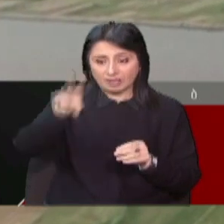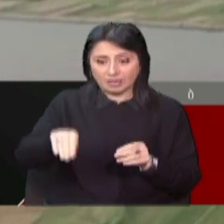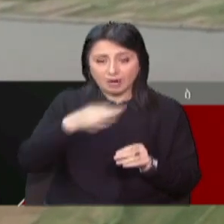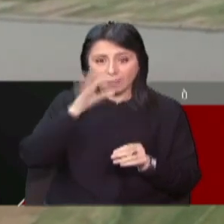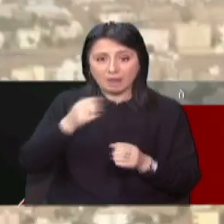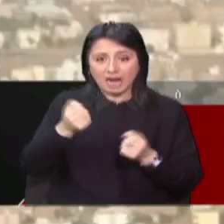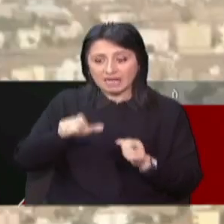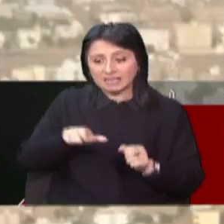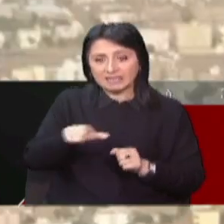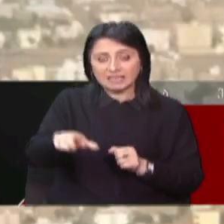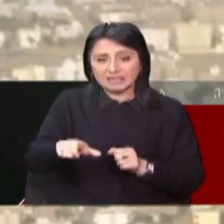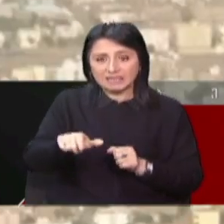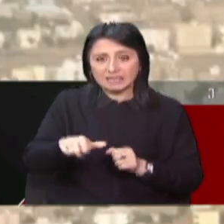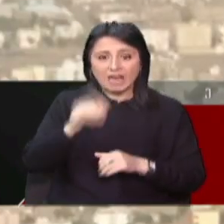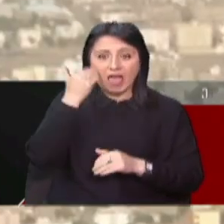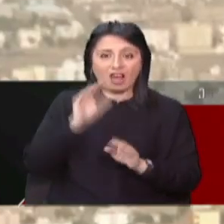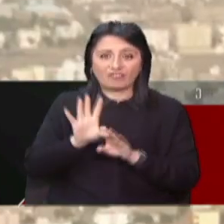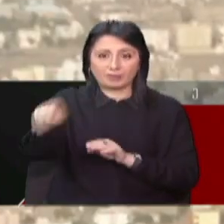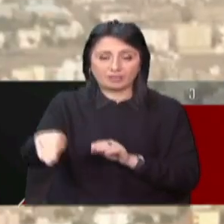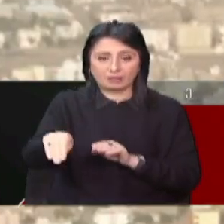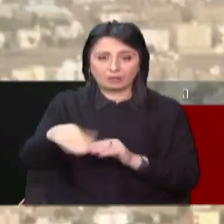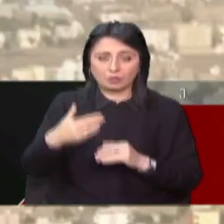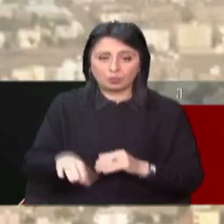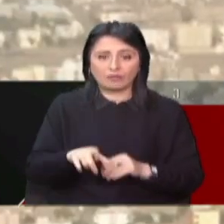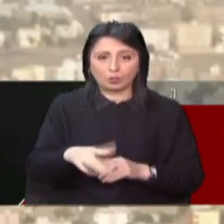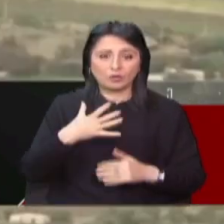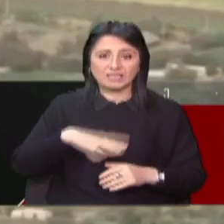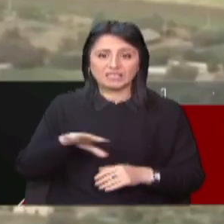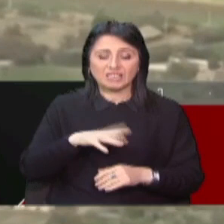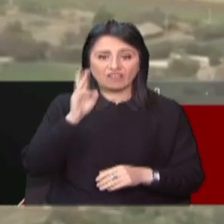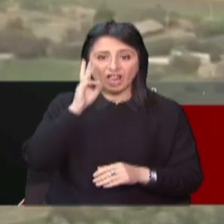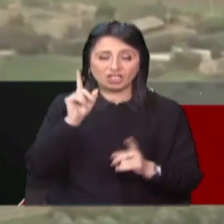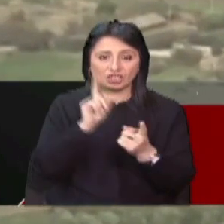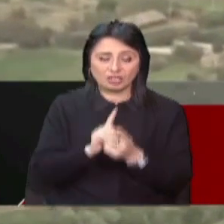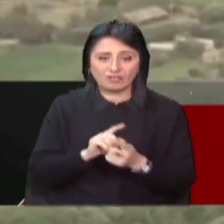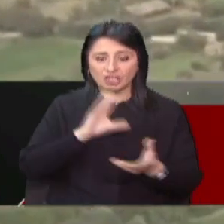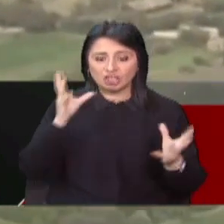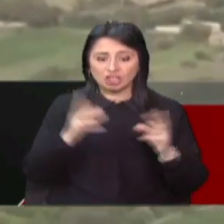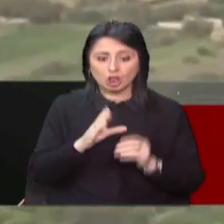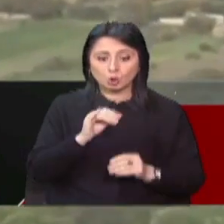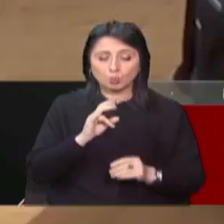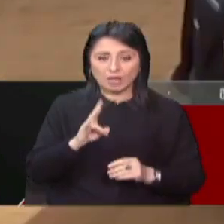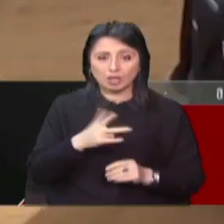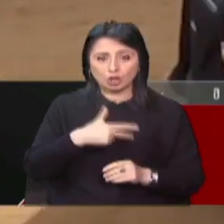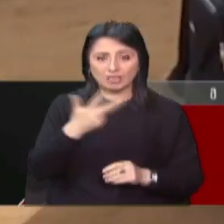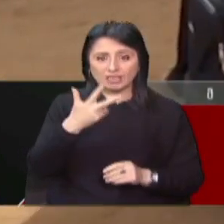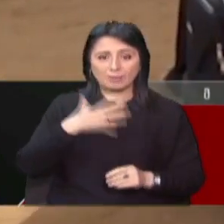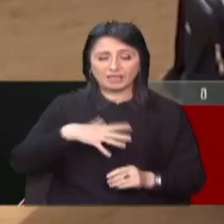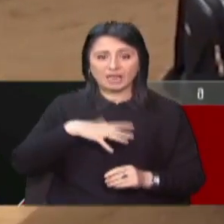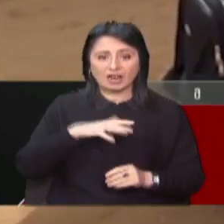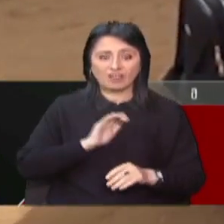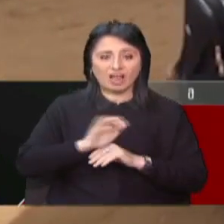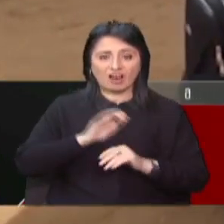კი საავტომობილო გზით მოსაზღვრე ეგვიპტეში გადაიყვანეს, სადაც მათ საქართველოს ელჩიც დახვდა. ჯამში სუდანიდან 33